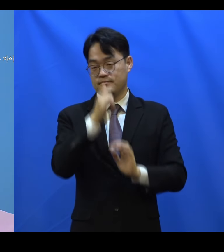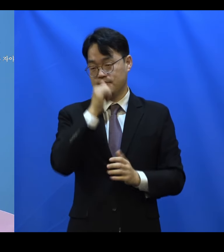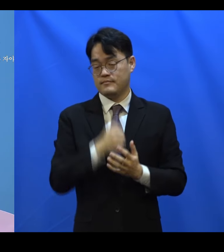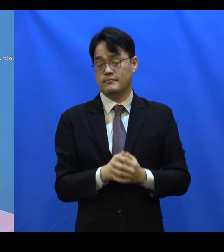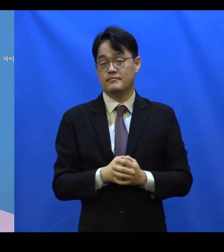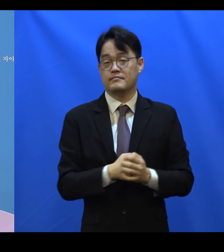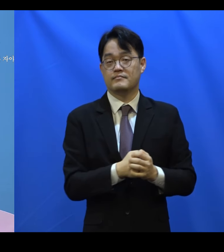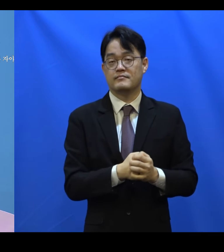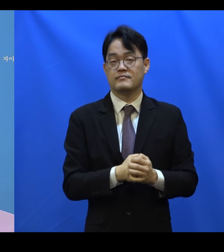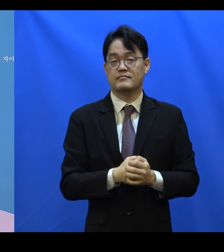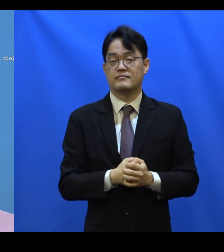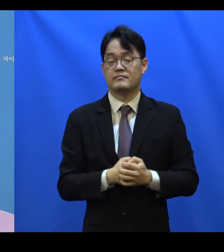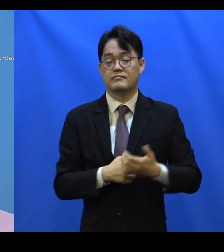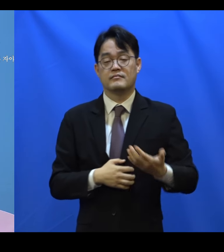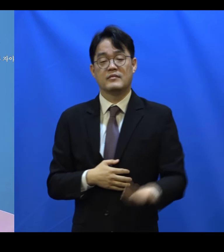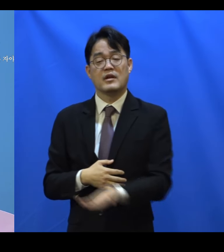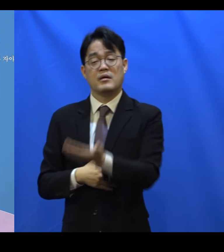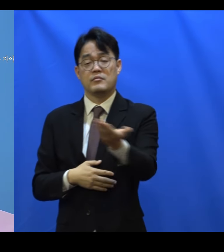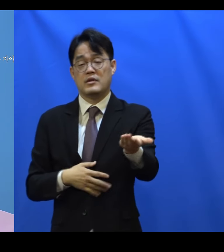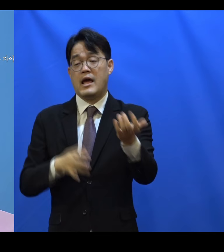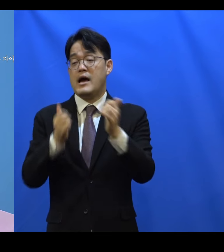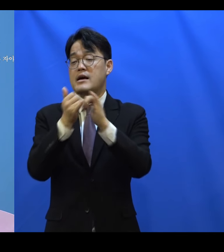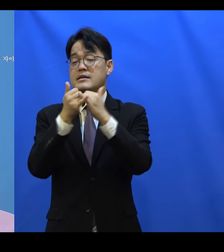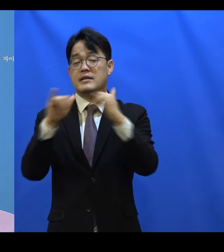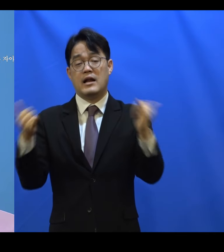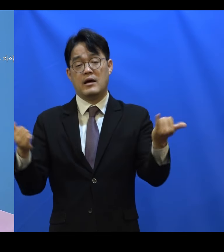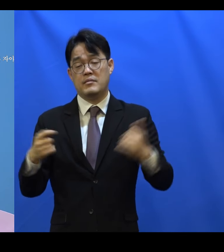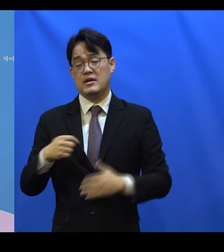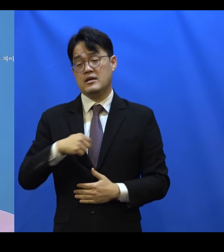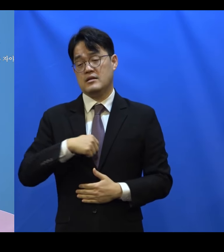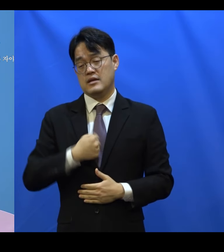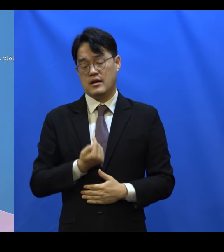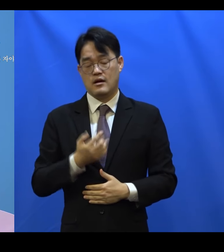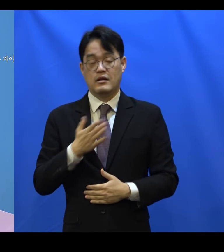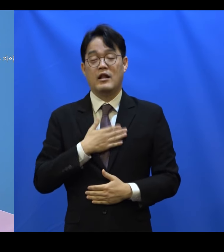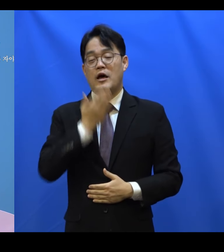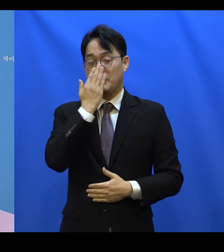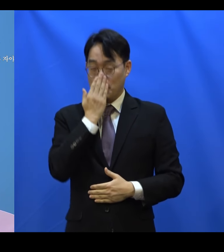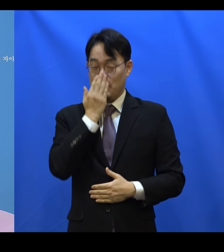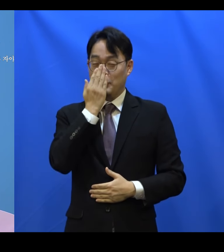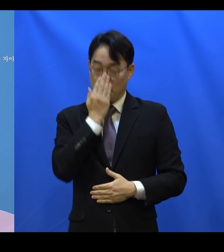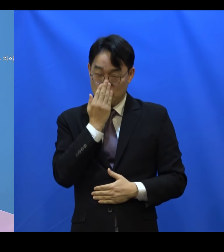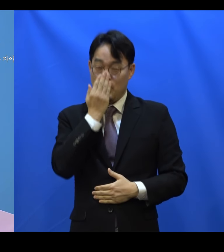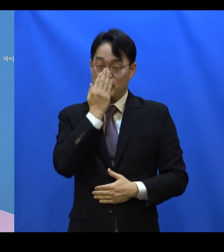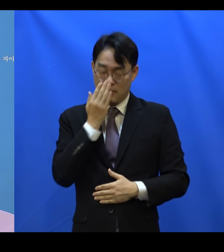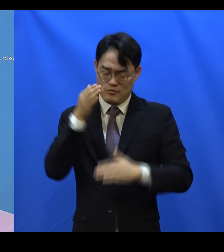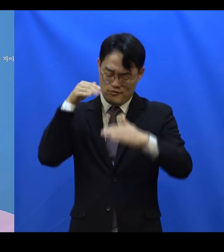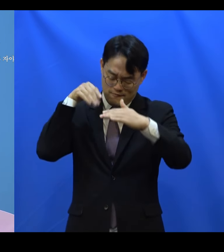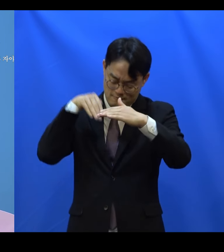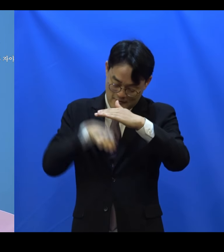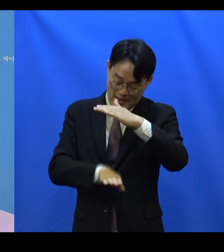낮아져도요, 우리 인간이 아무리 낮아지고 겸손해도